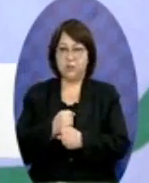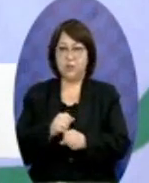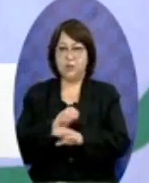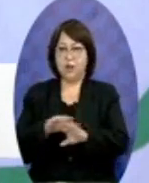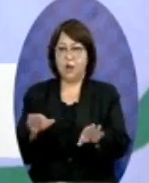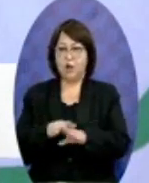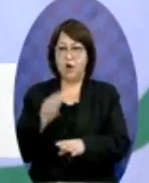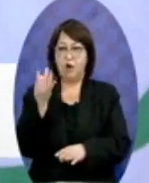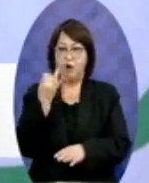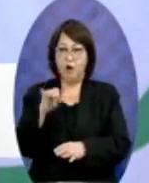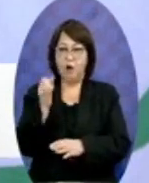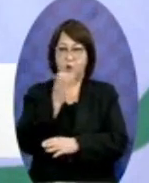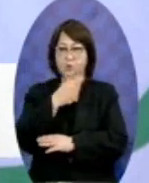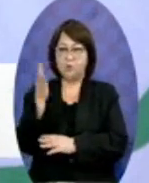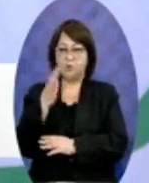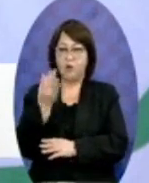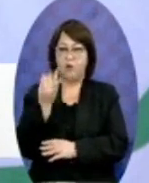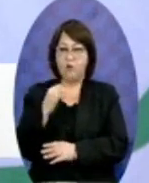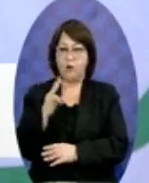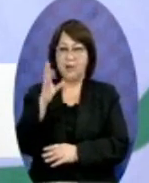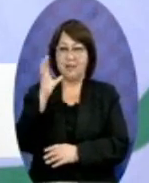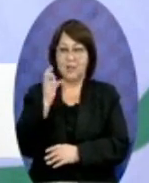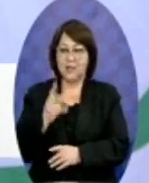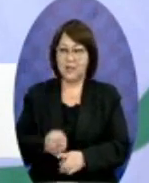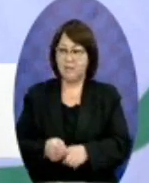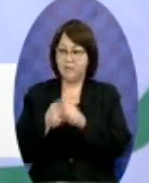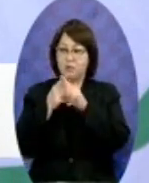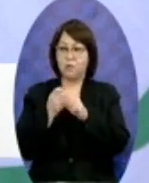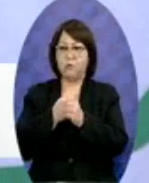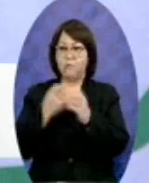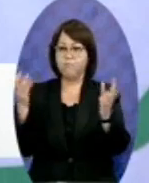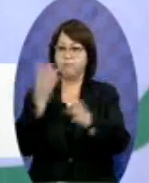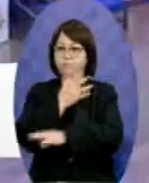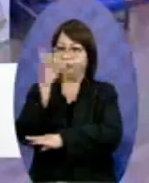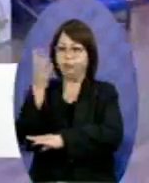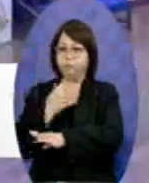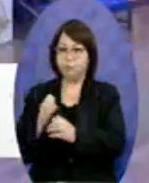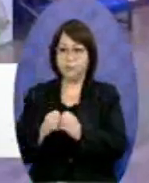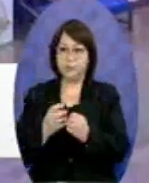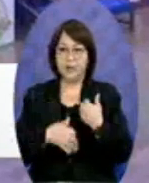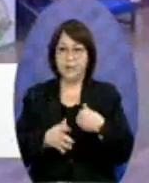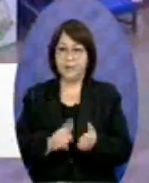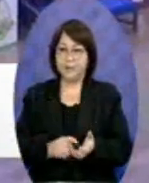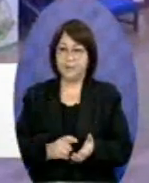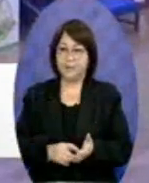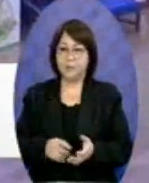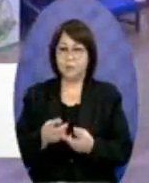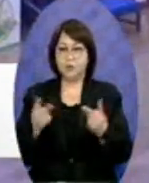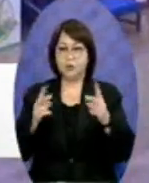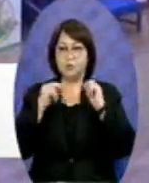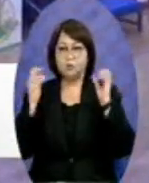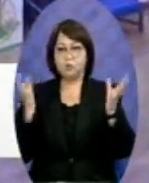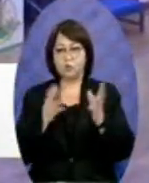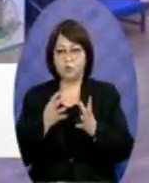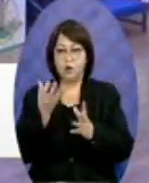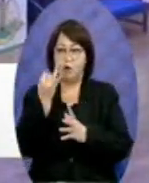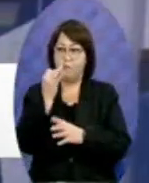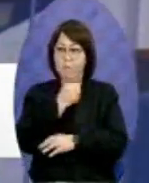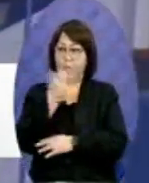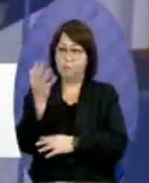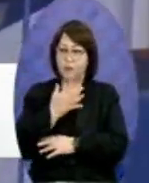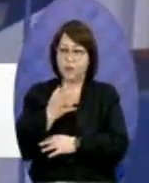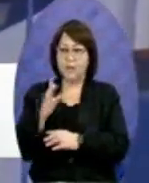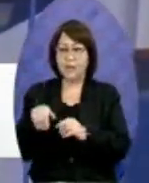нар ойжуулах хойн санд нэмэгдүүлэх ойгоор бүрхэгдсэн талбайг нэмэгдүүлэх ийм шаардлага бидний өмнө үүсчээ. Үндэсний чуулганд оролцогчдод ойжуулалт ойг нөхөн